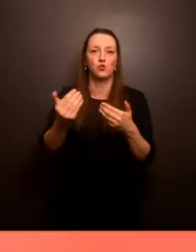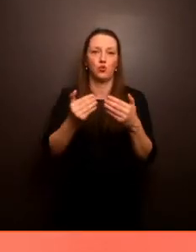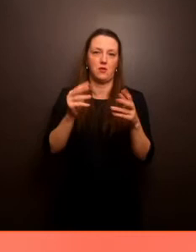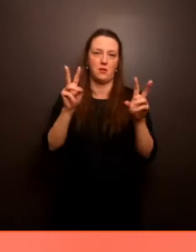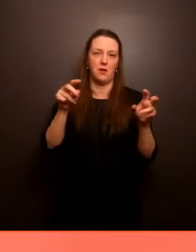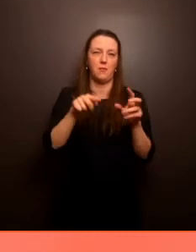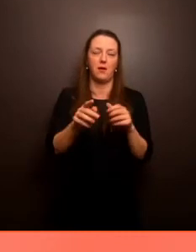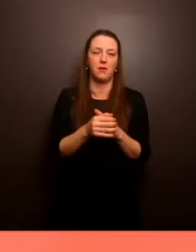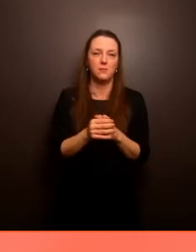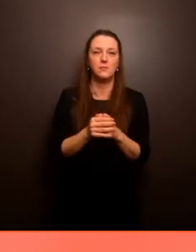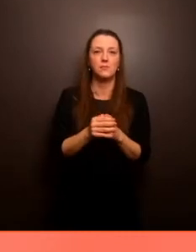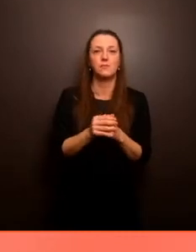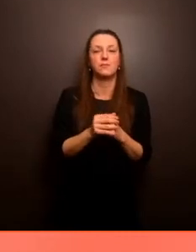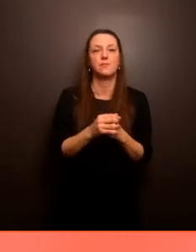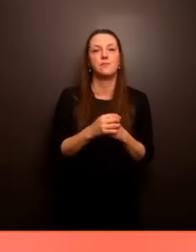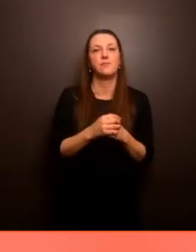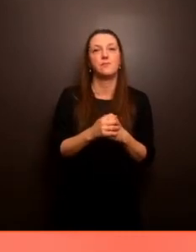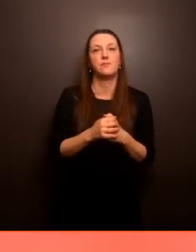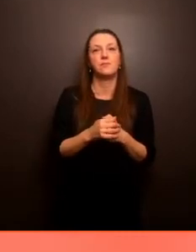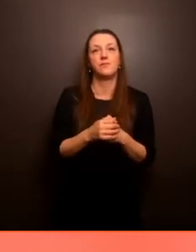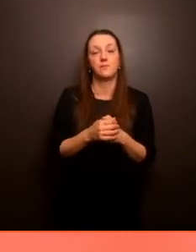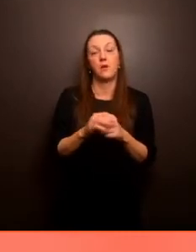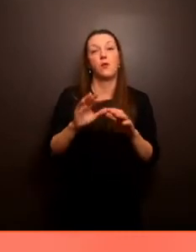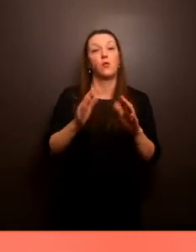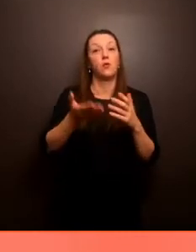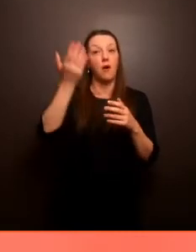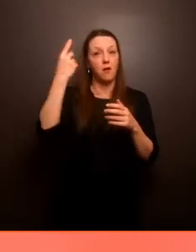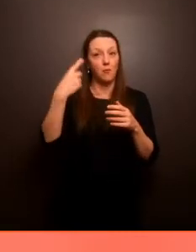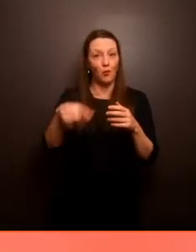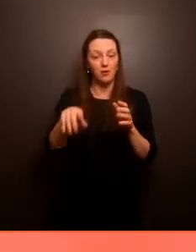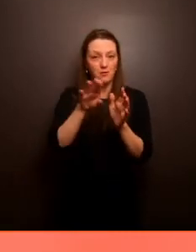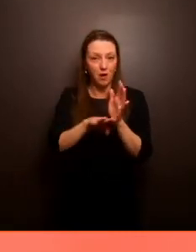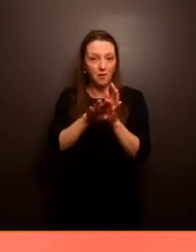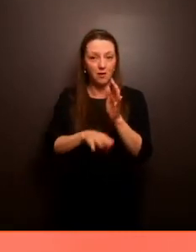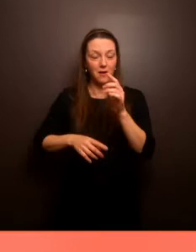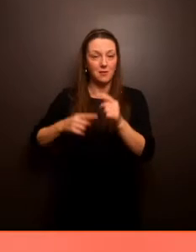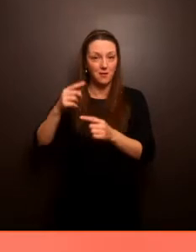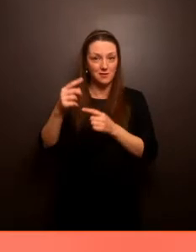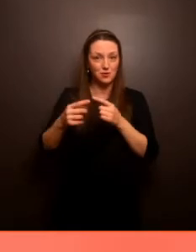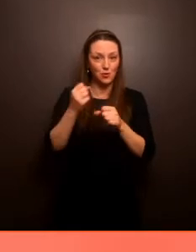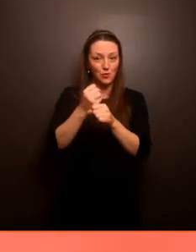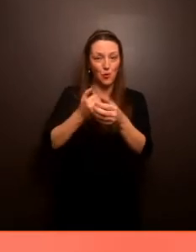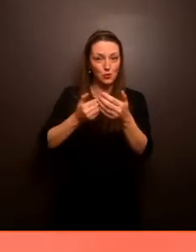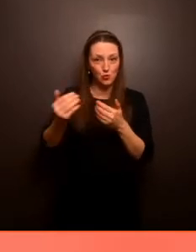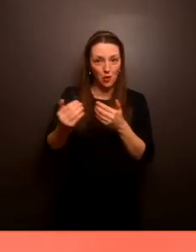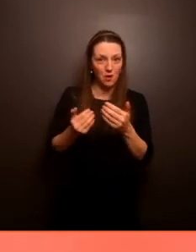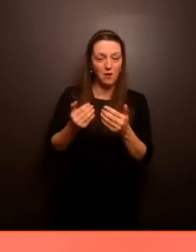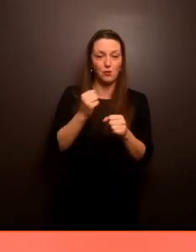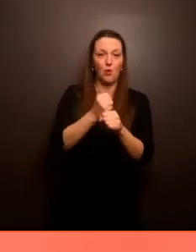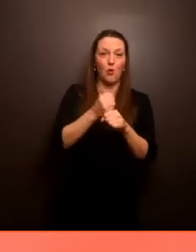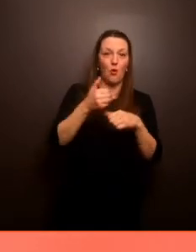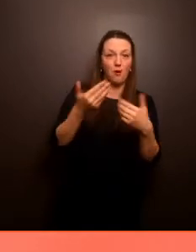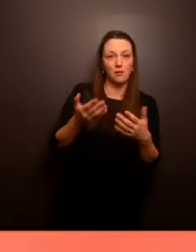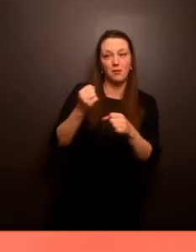sellele, mis puudutab sellise traditsioonilisi töösuhteid, aga mõelda ka siin painlikult.